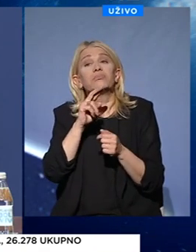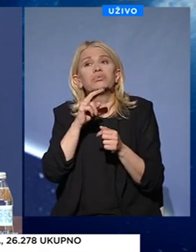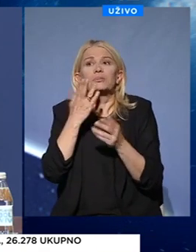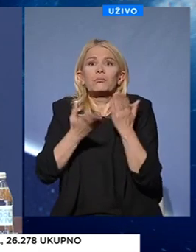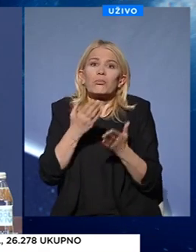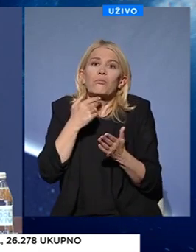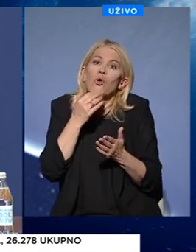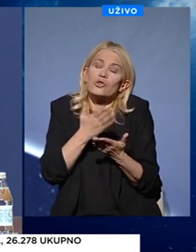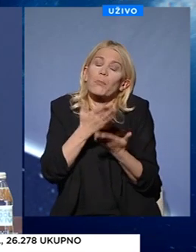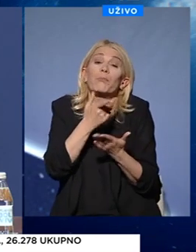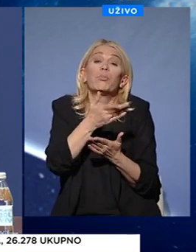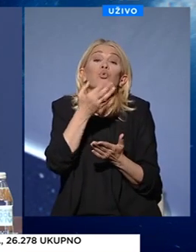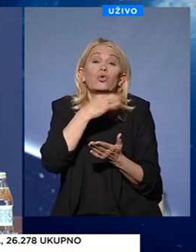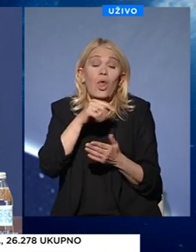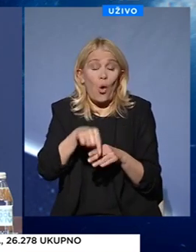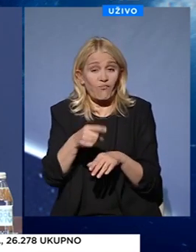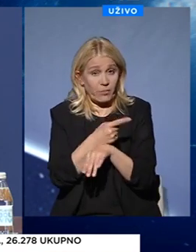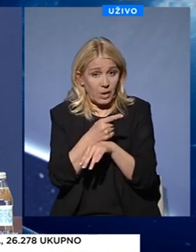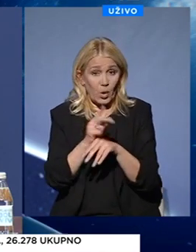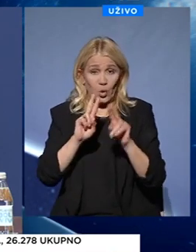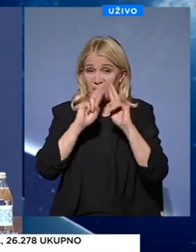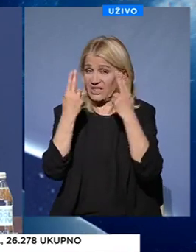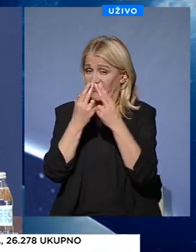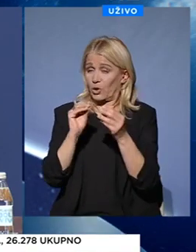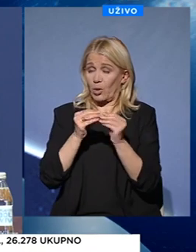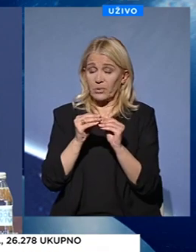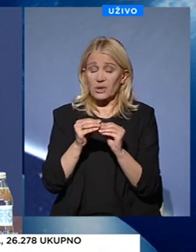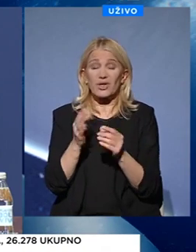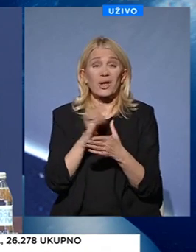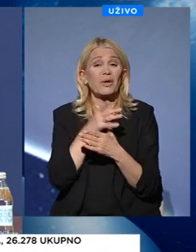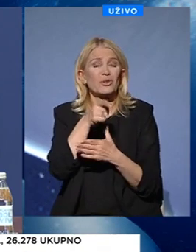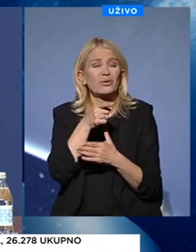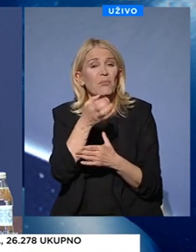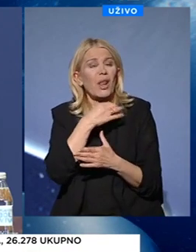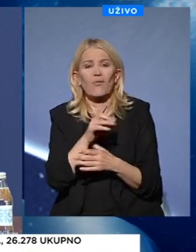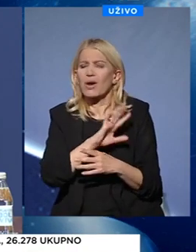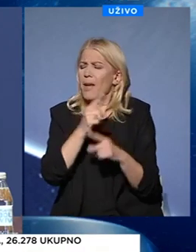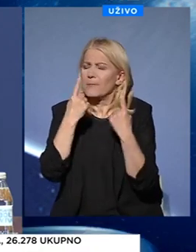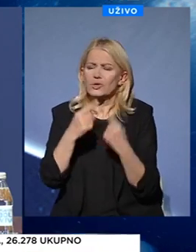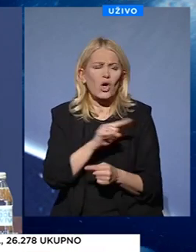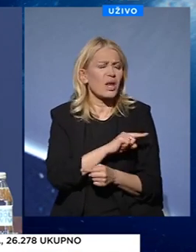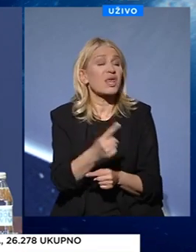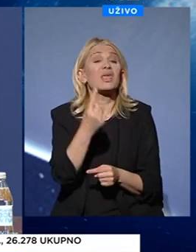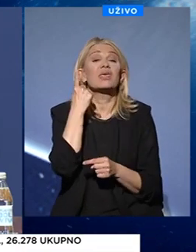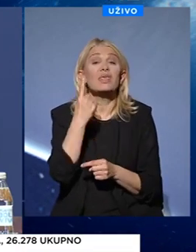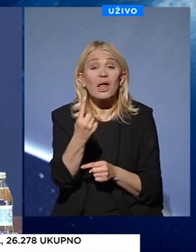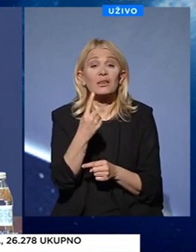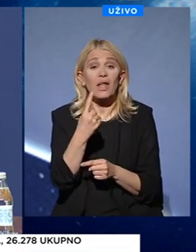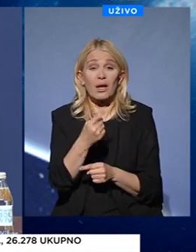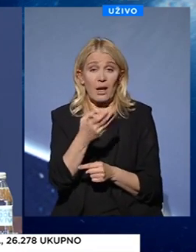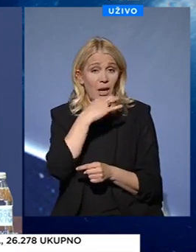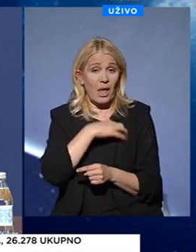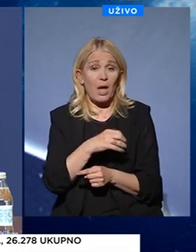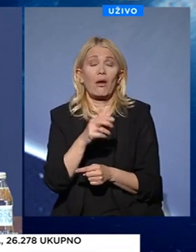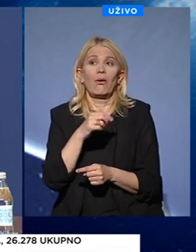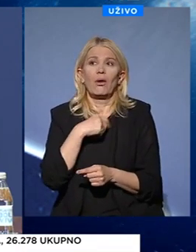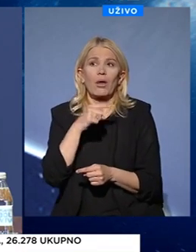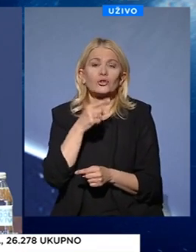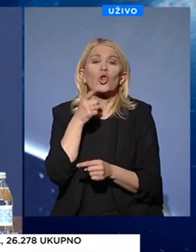budu potencijalni lekovi. U ovom trenutku na svetskom tržištu i među tim preparatima ne postoji ni jedan preparat za koji je